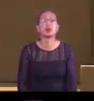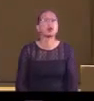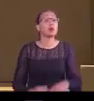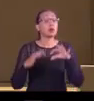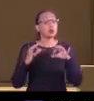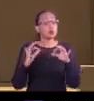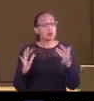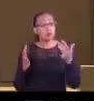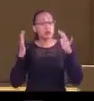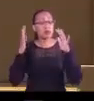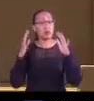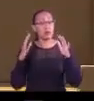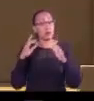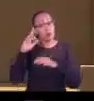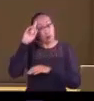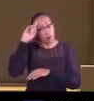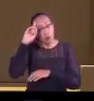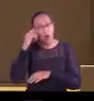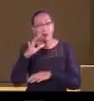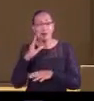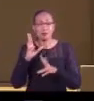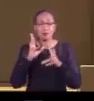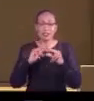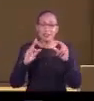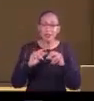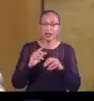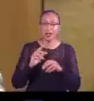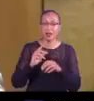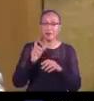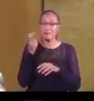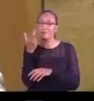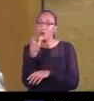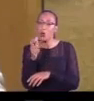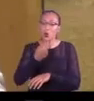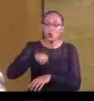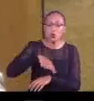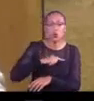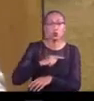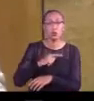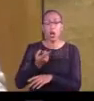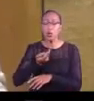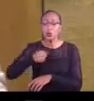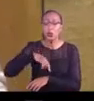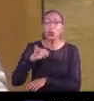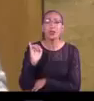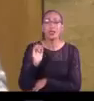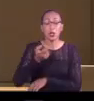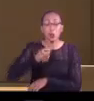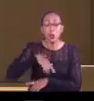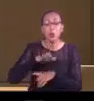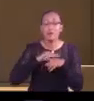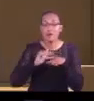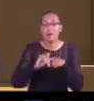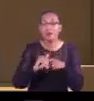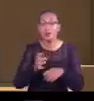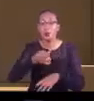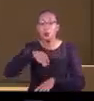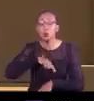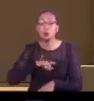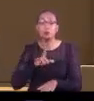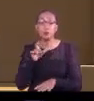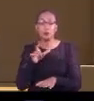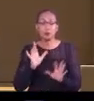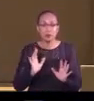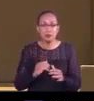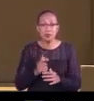pourquoi? Parce qu'il a utilisé le « nous ». Alors tout le monde peut être dans le « nous ». Nous avons fait, bon, c'est associé.